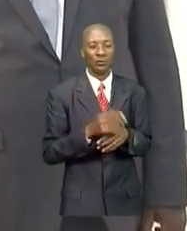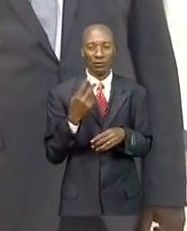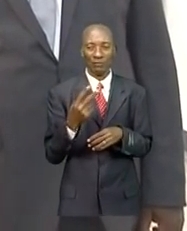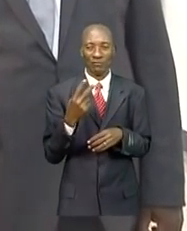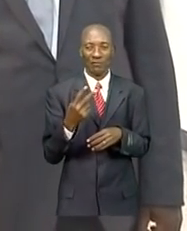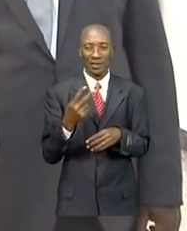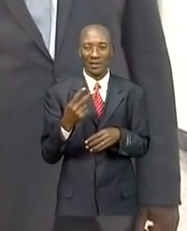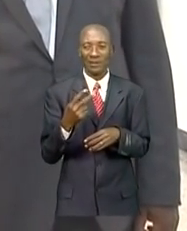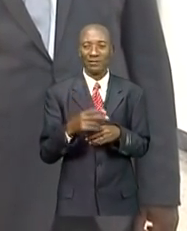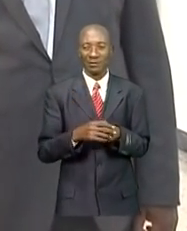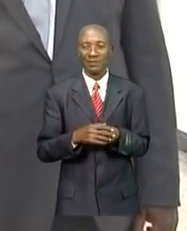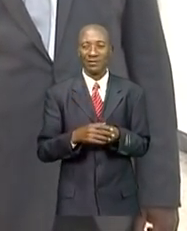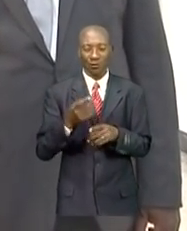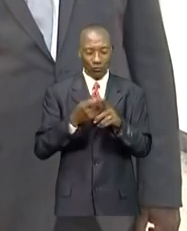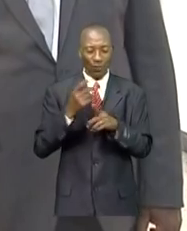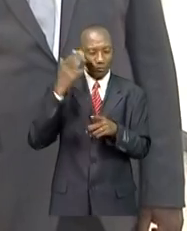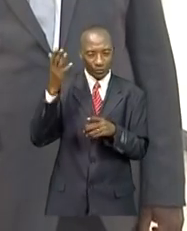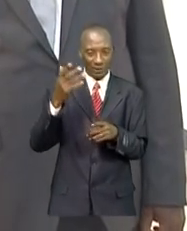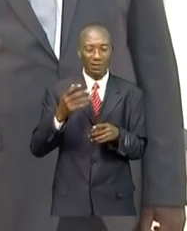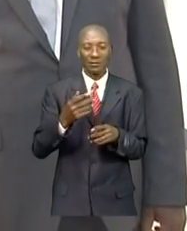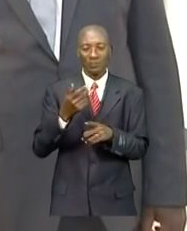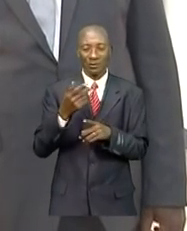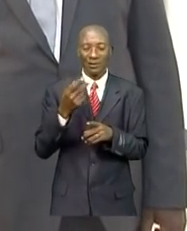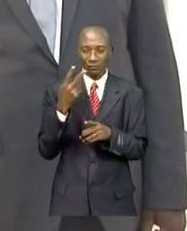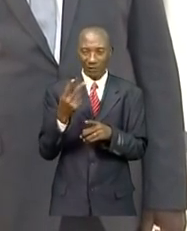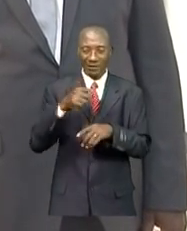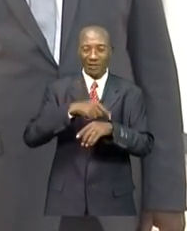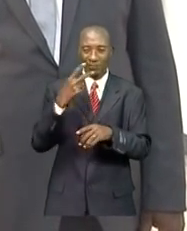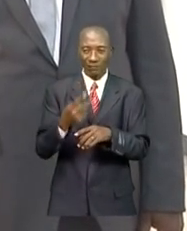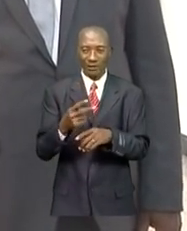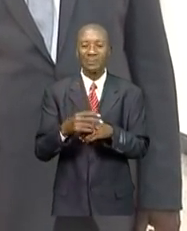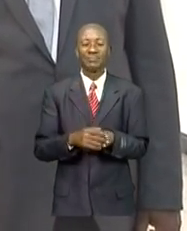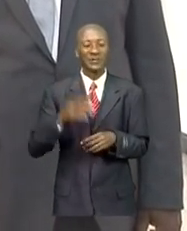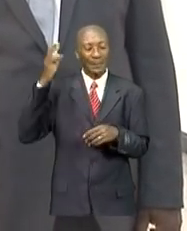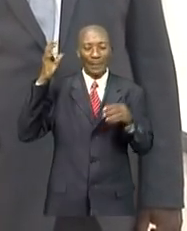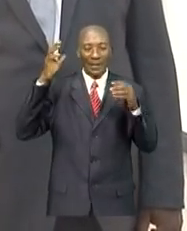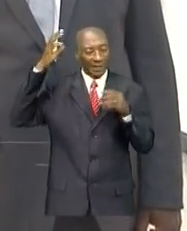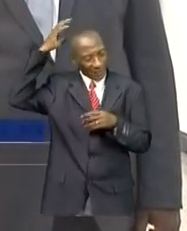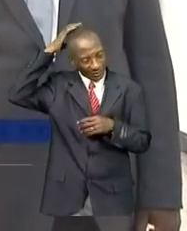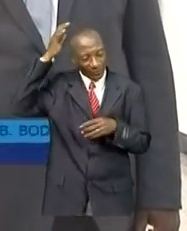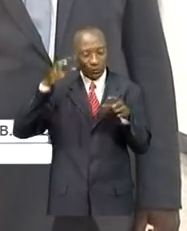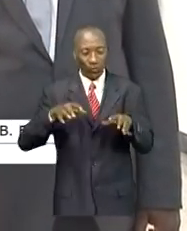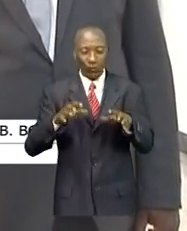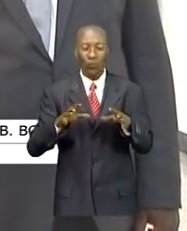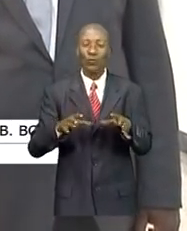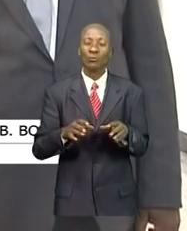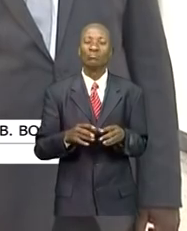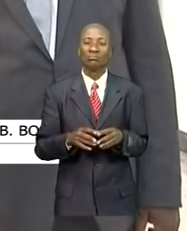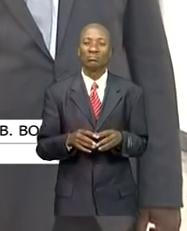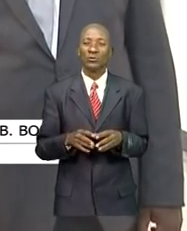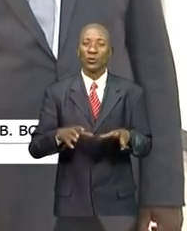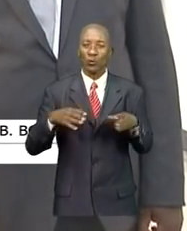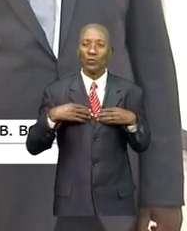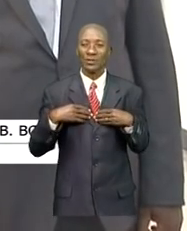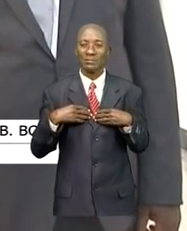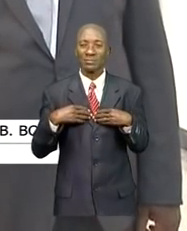de l'État. Et les évêques avaient pris l'engagement de faire le même plaidoyer auprès de, entre autres,